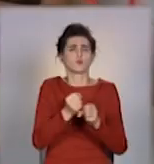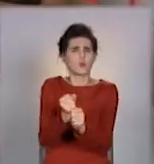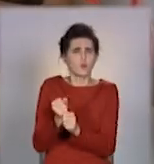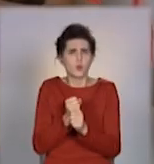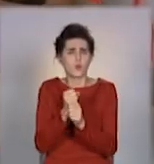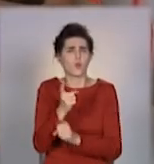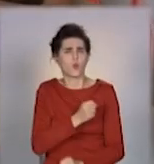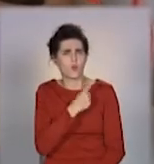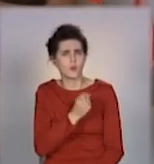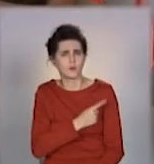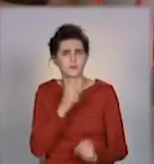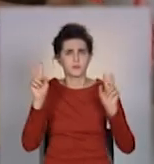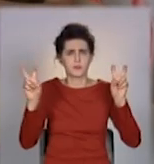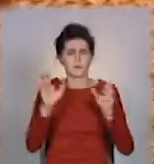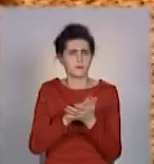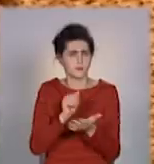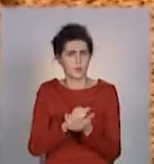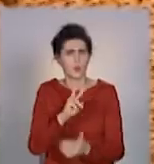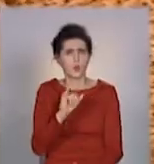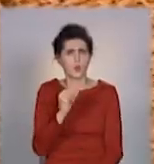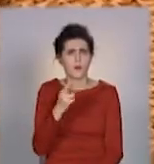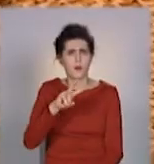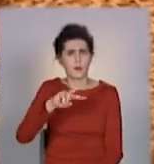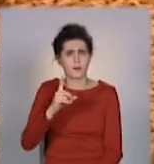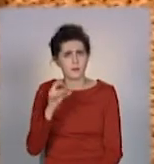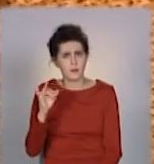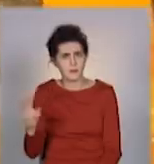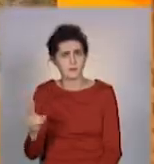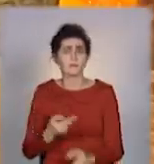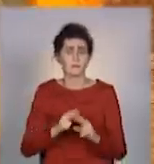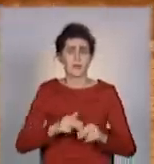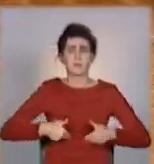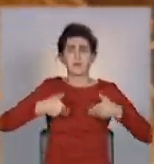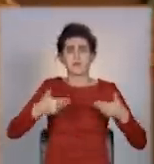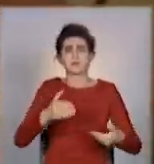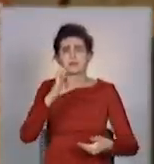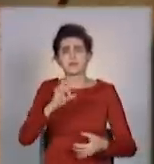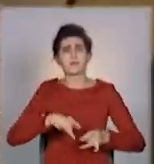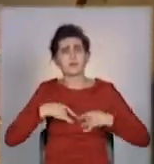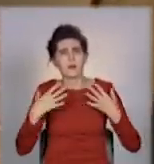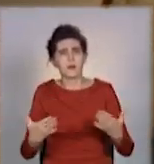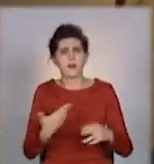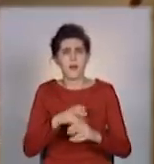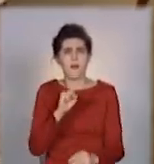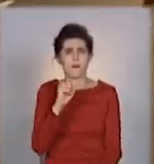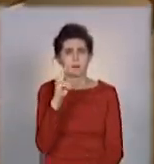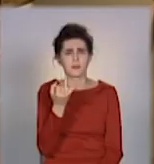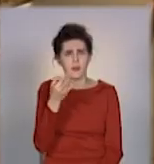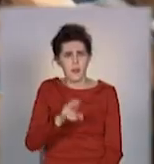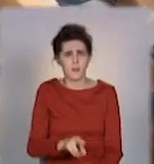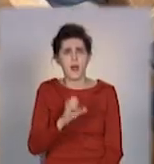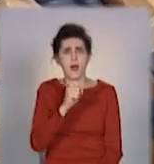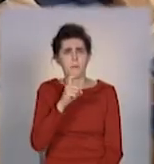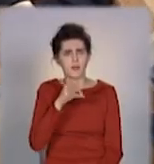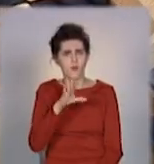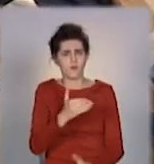Куяльник. Мені дуже подобалось. Привітання зі святами під час благодійної акції Рината Ахметов дітям також стало